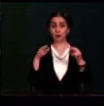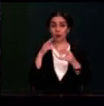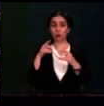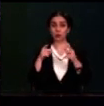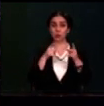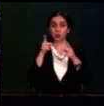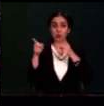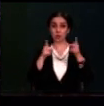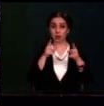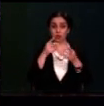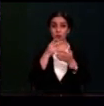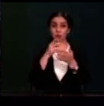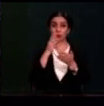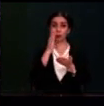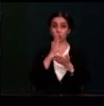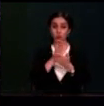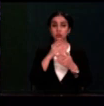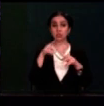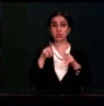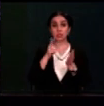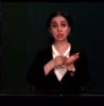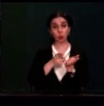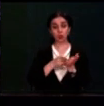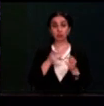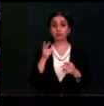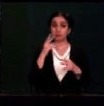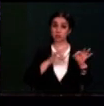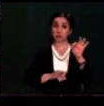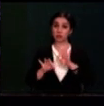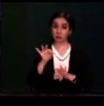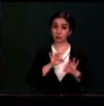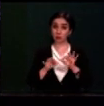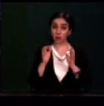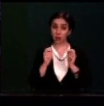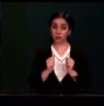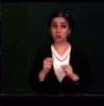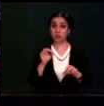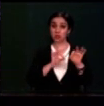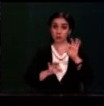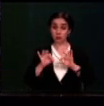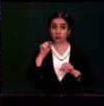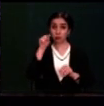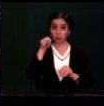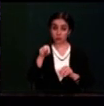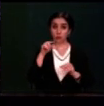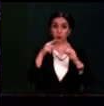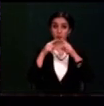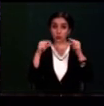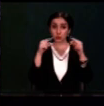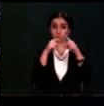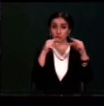yotishini isbotlang. Demak, chizma chizib olamiz. Chizmamizda mana tekislikda